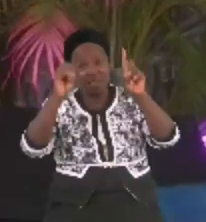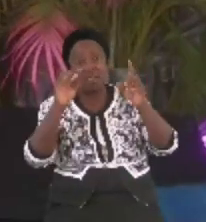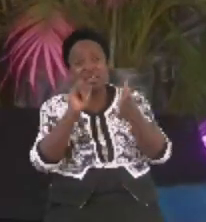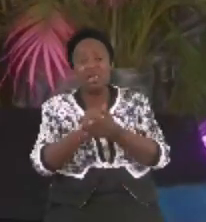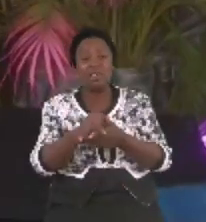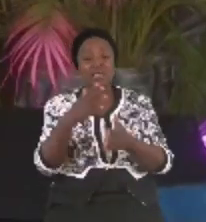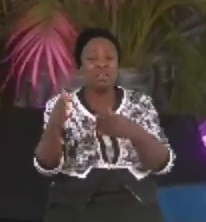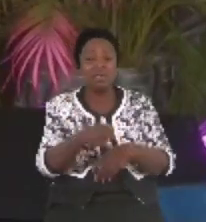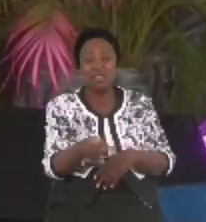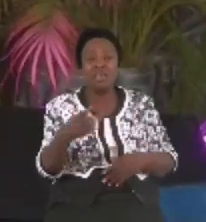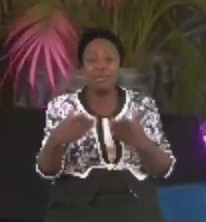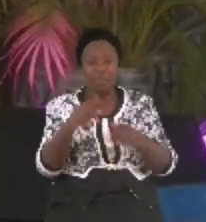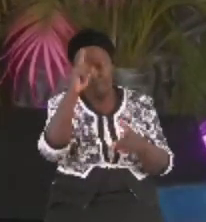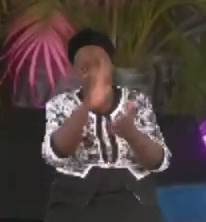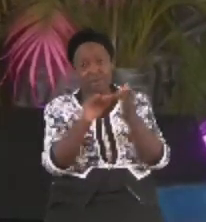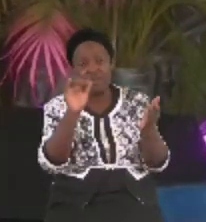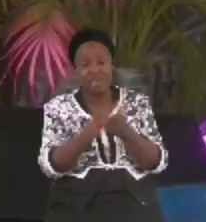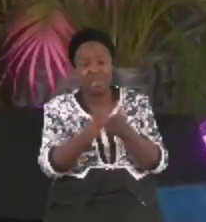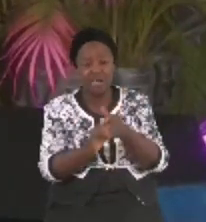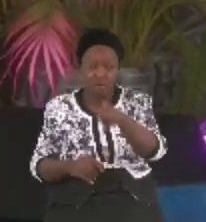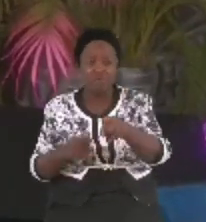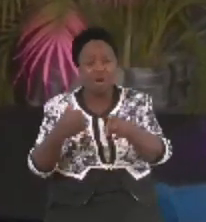m'as envoyé.